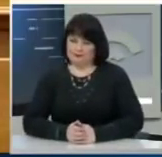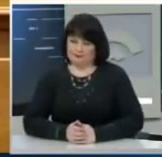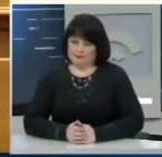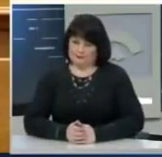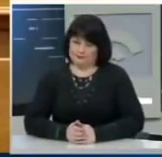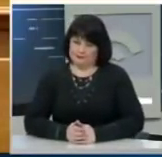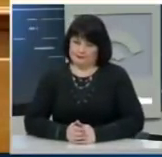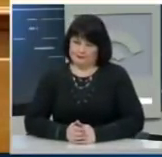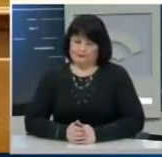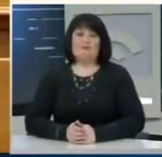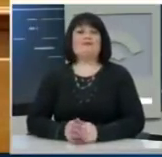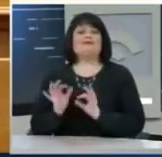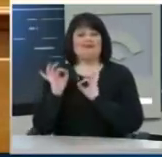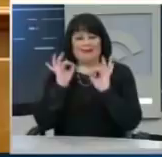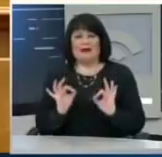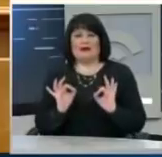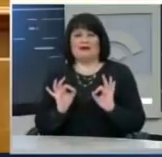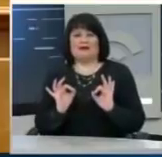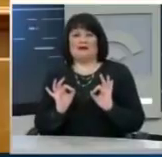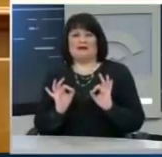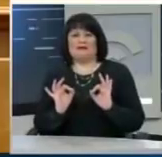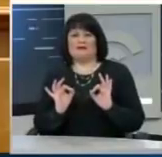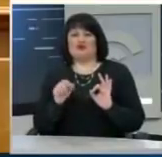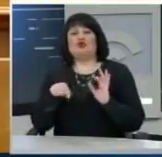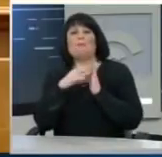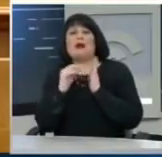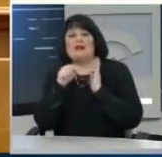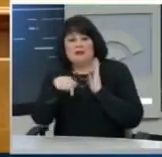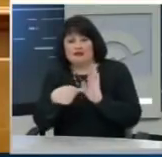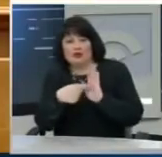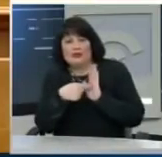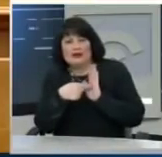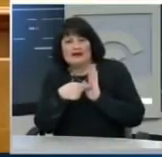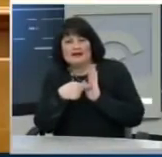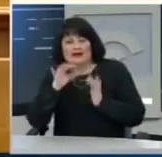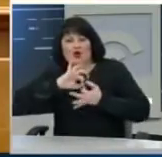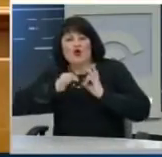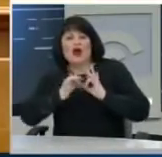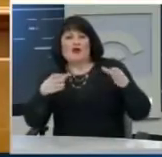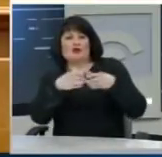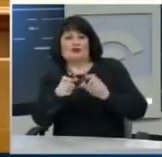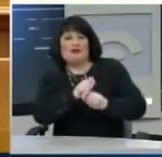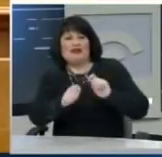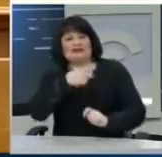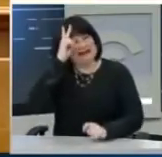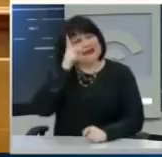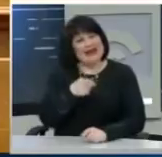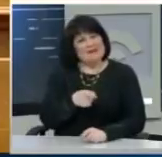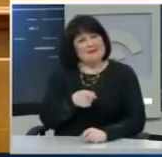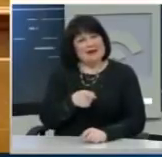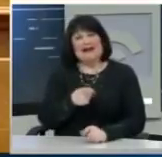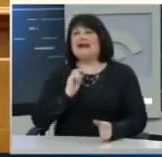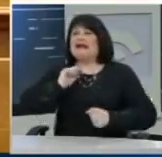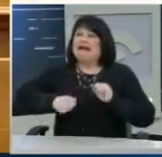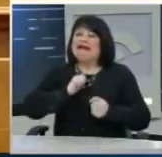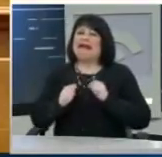Είναι ακριβώς, θα έλεγα, αυτό το παράδειγμα αυτής της οργάνωσης, αυτής της